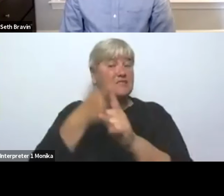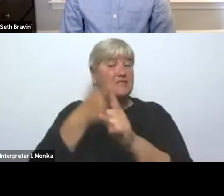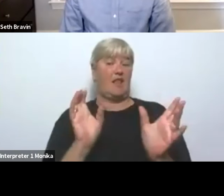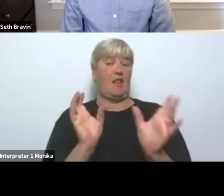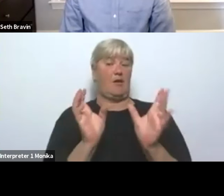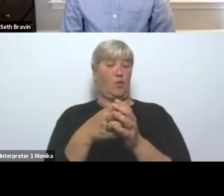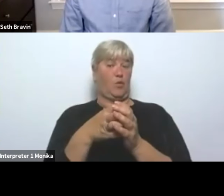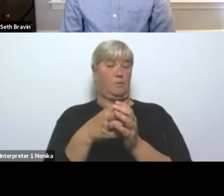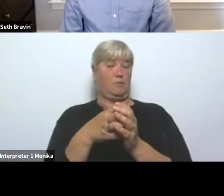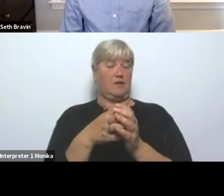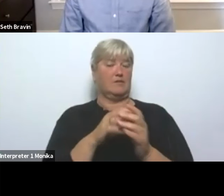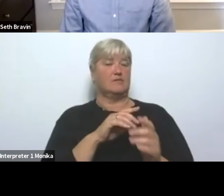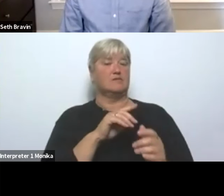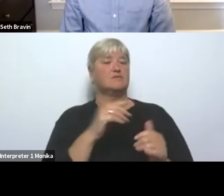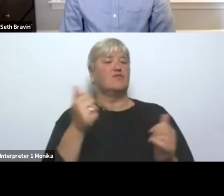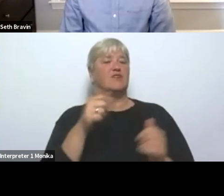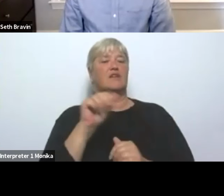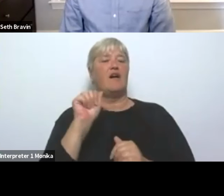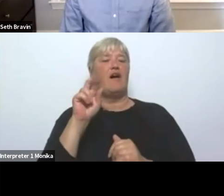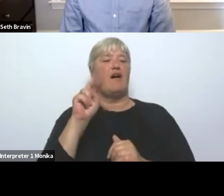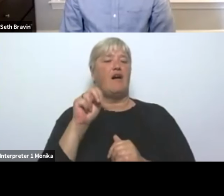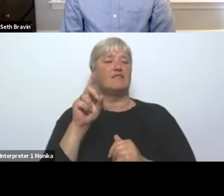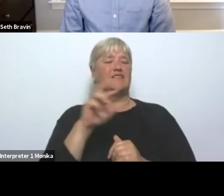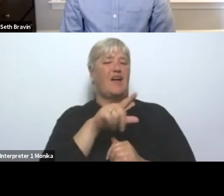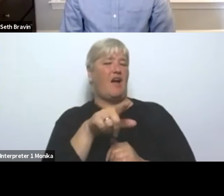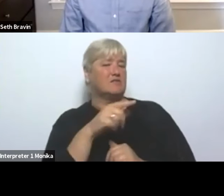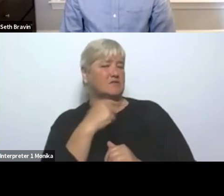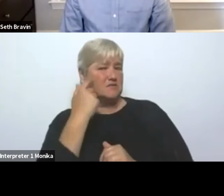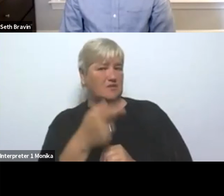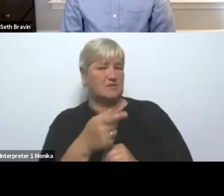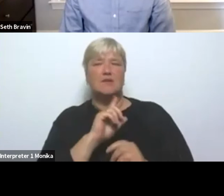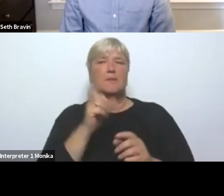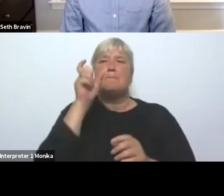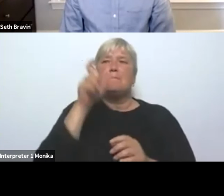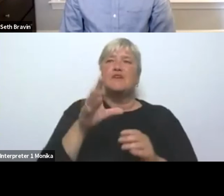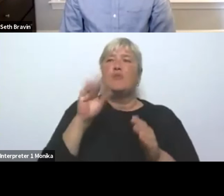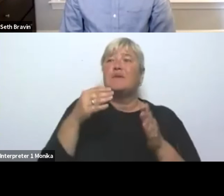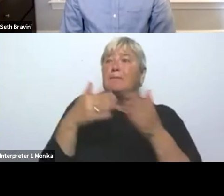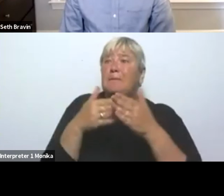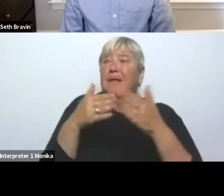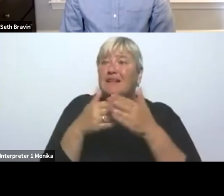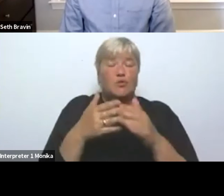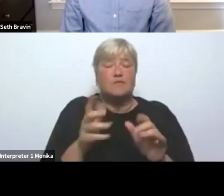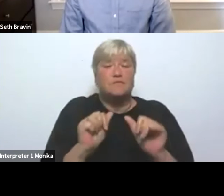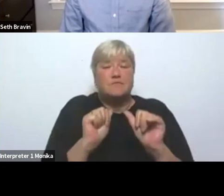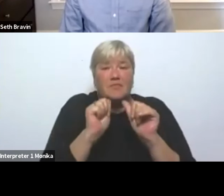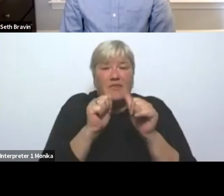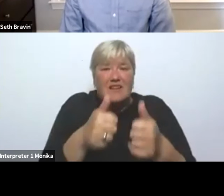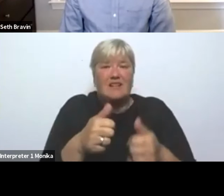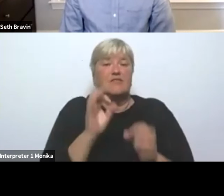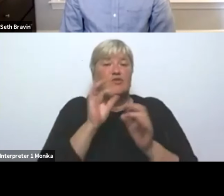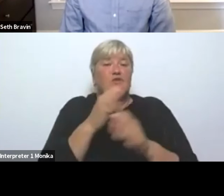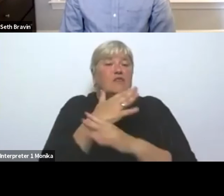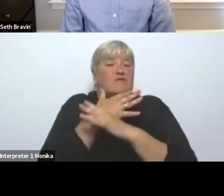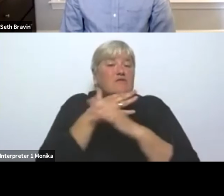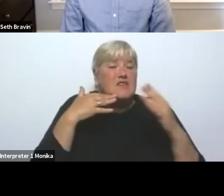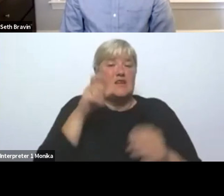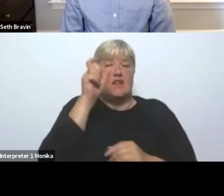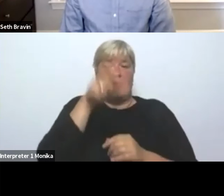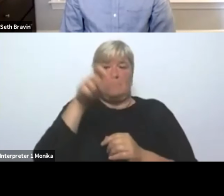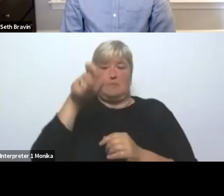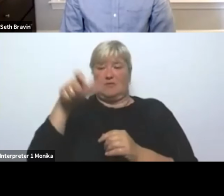nur, wie Andreas gerade so gesagt hat, nicht nur gerade Menschen mit Behinderungen sind, sondern es ist hilfreich für so viel mehr Menschen. Da gab es